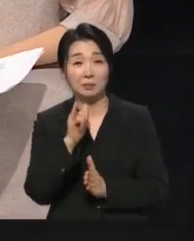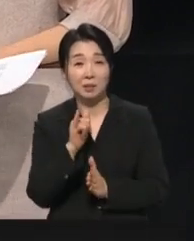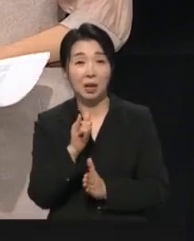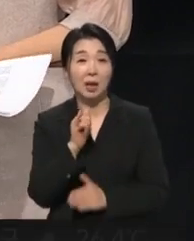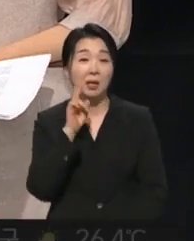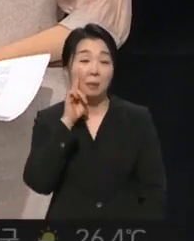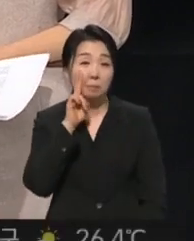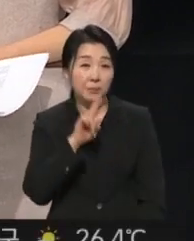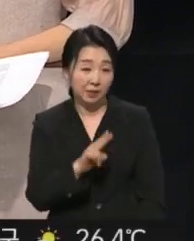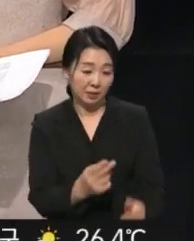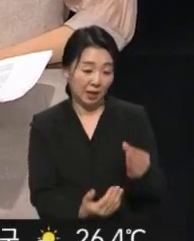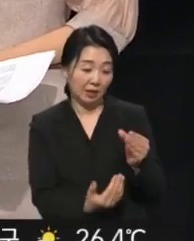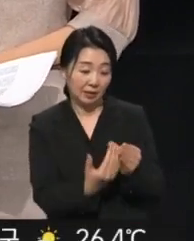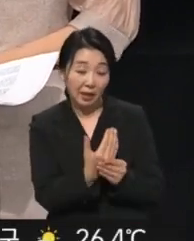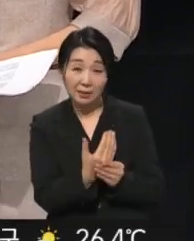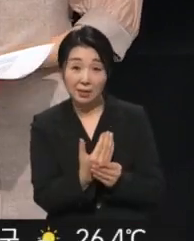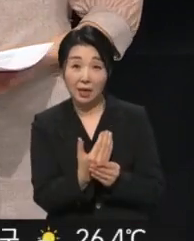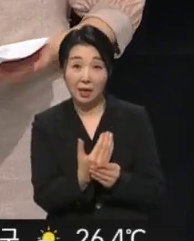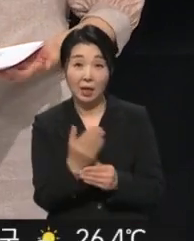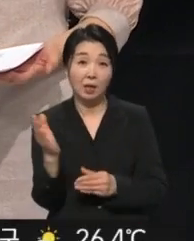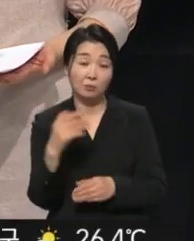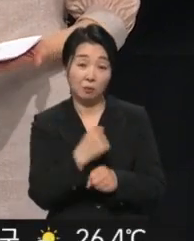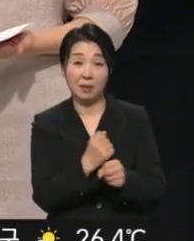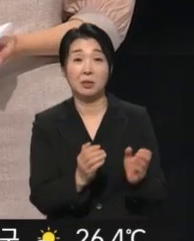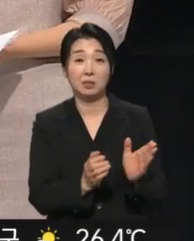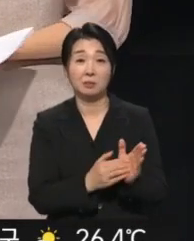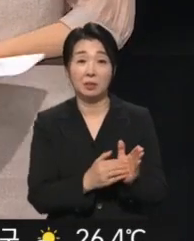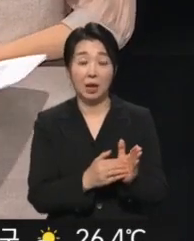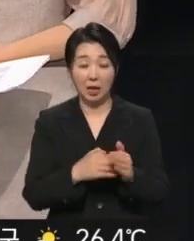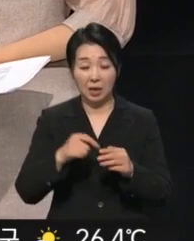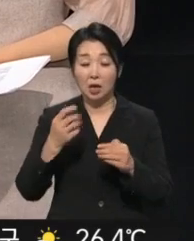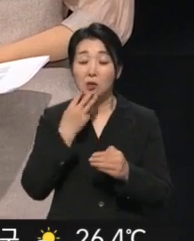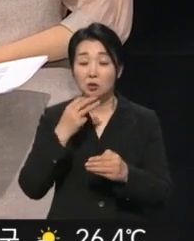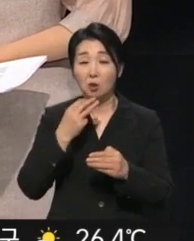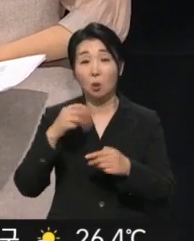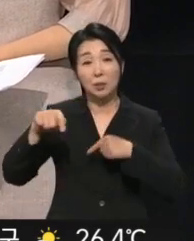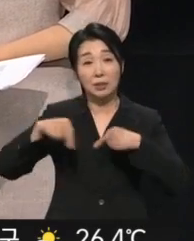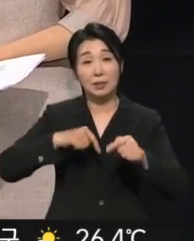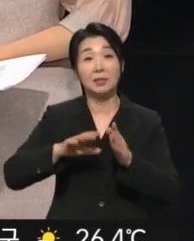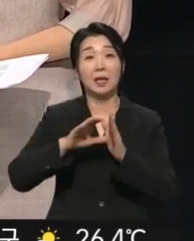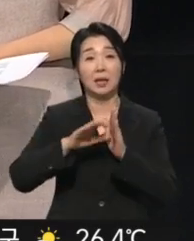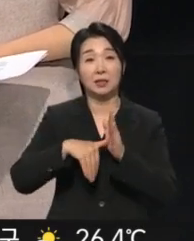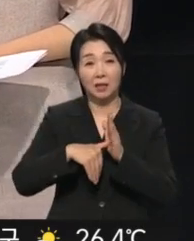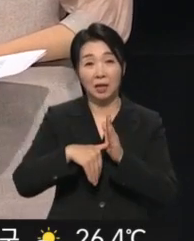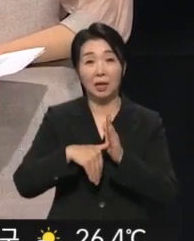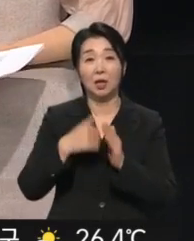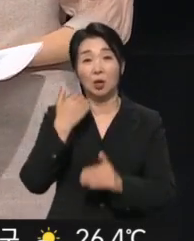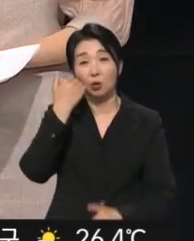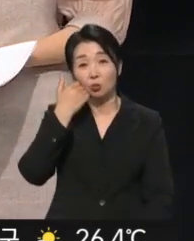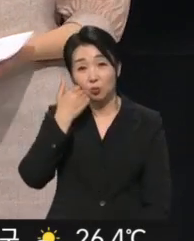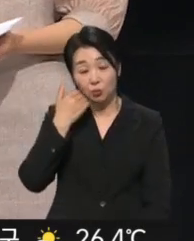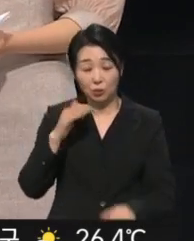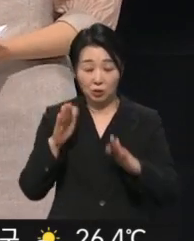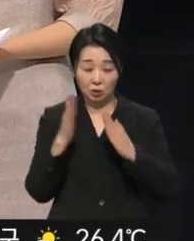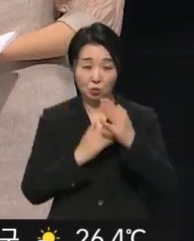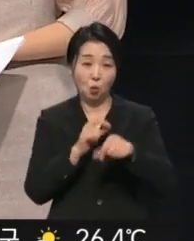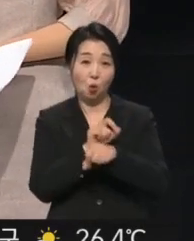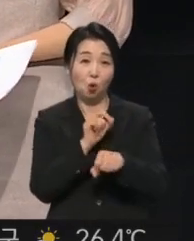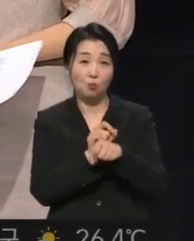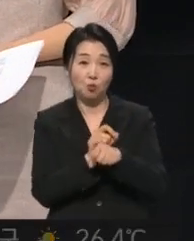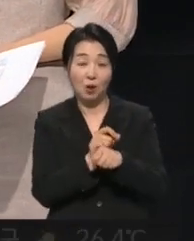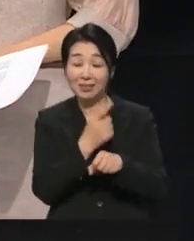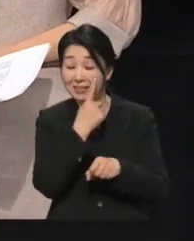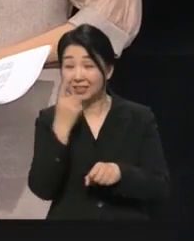토대로 만들어졌습니다. 이 책에는 박 전 시장의 재임 시절 서울시장실에서 근무한 전현직 공무원들의 증언이